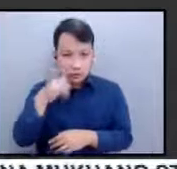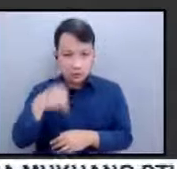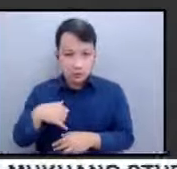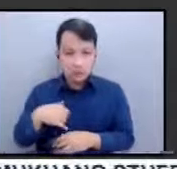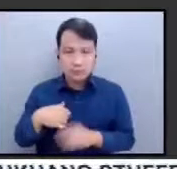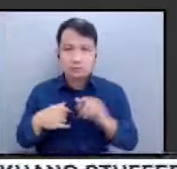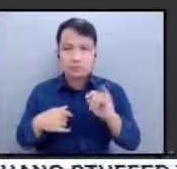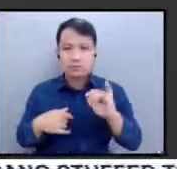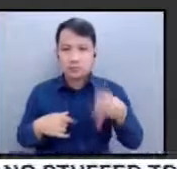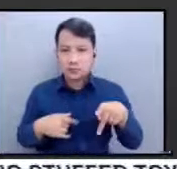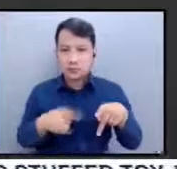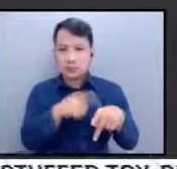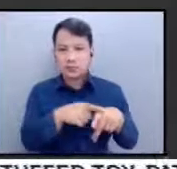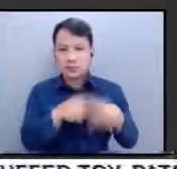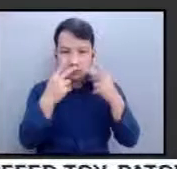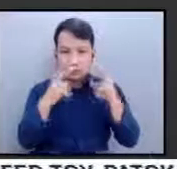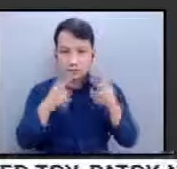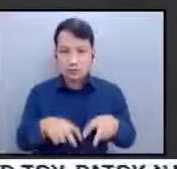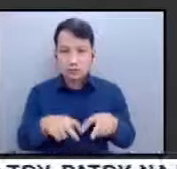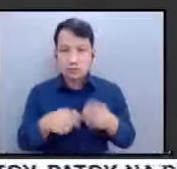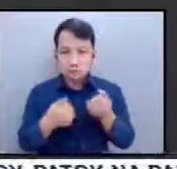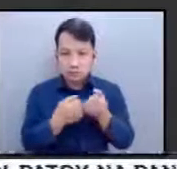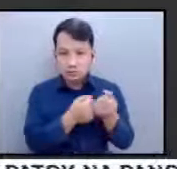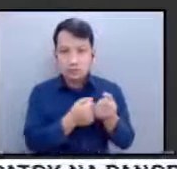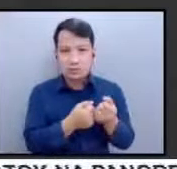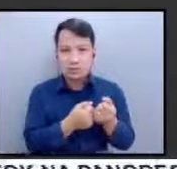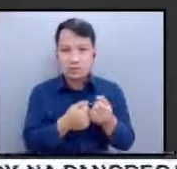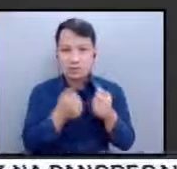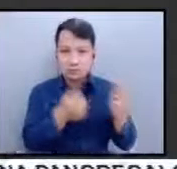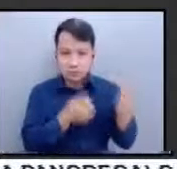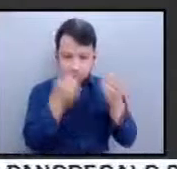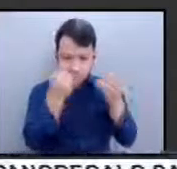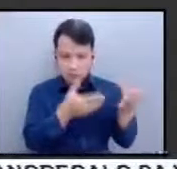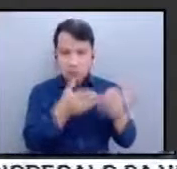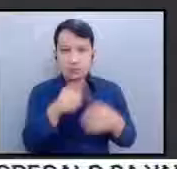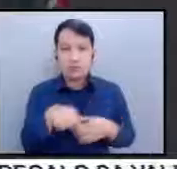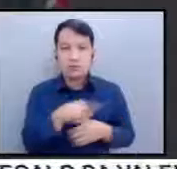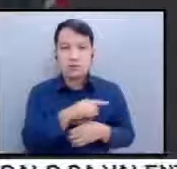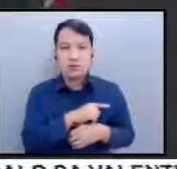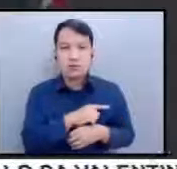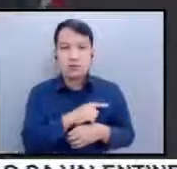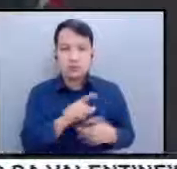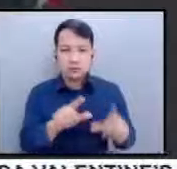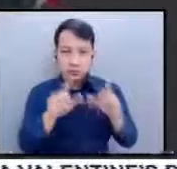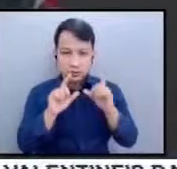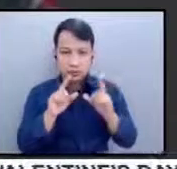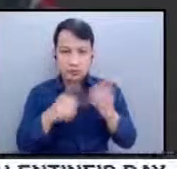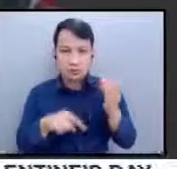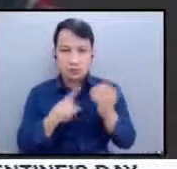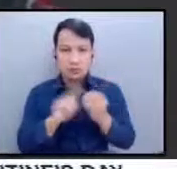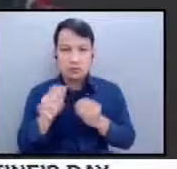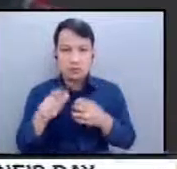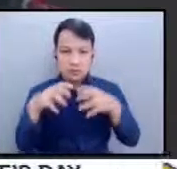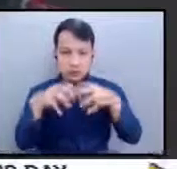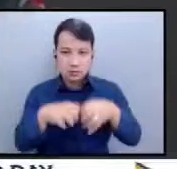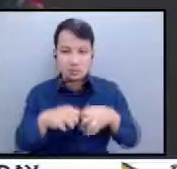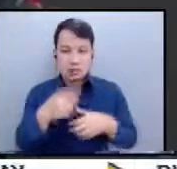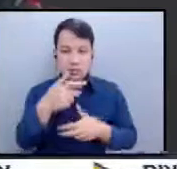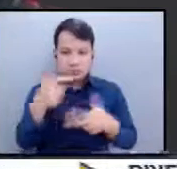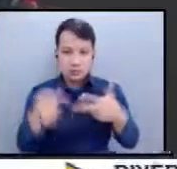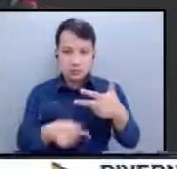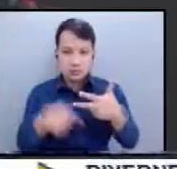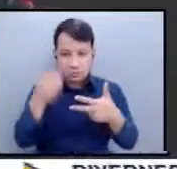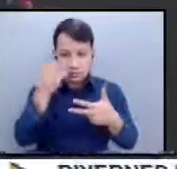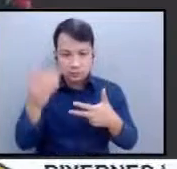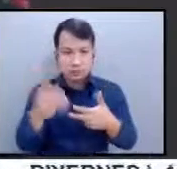isang witness, ikinasa ng pulisya ang follow-up operation na nagresulta sa pagkakaresto ng tatlong salarin.